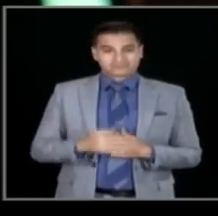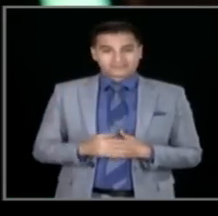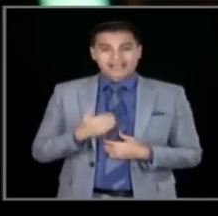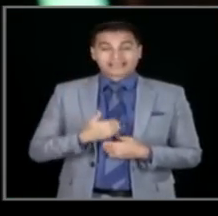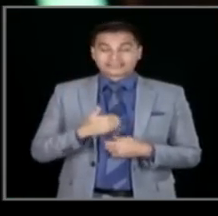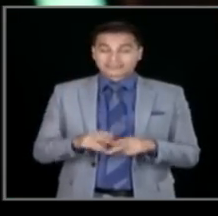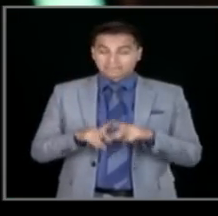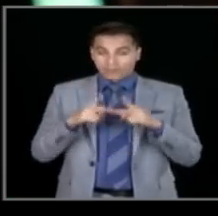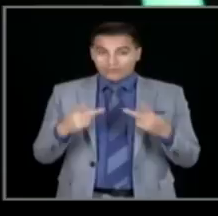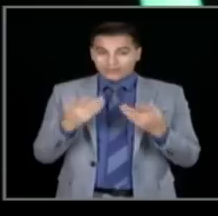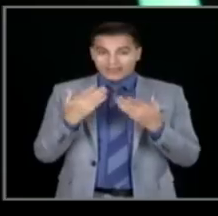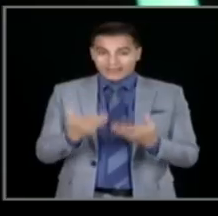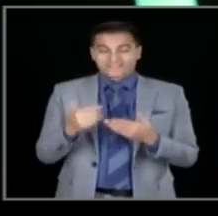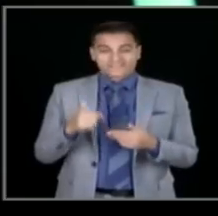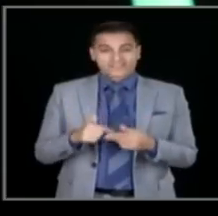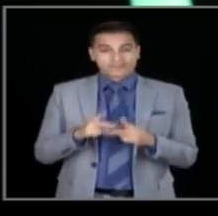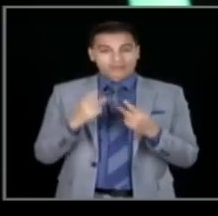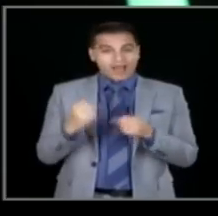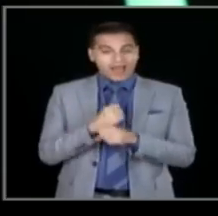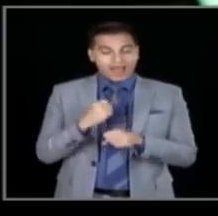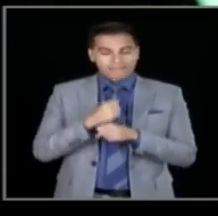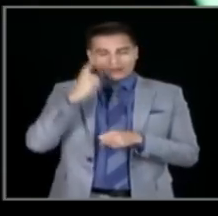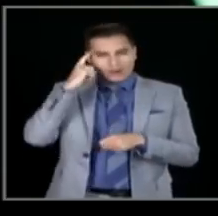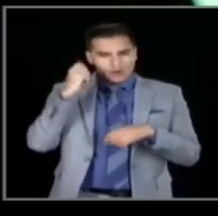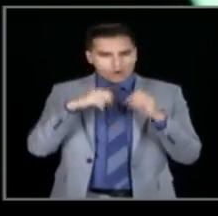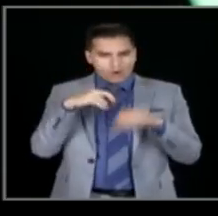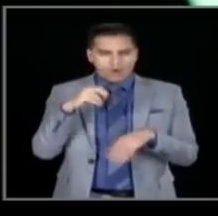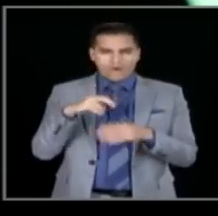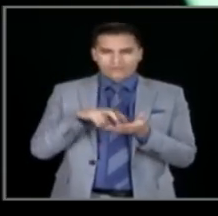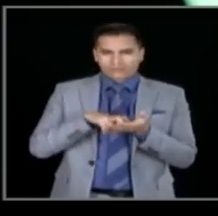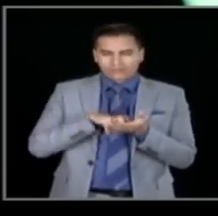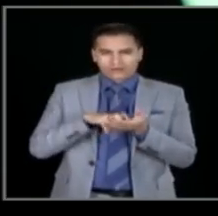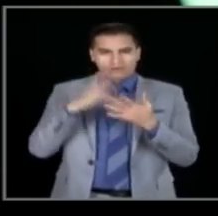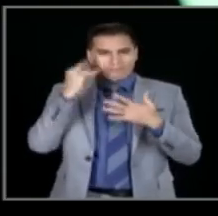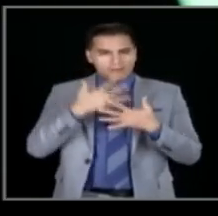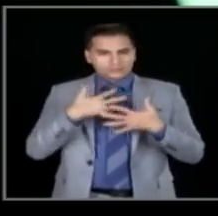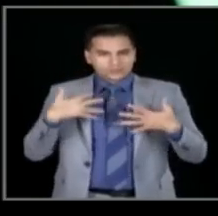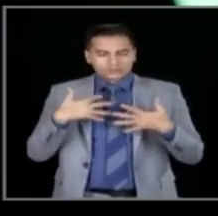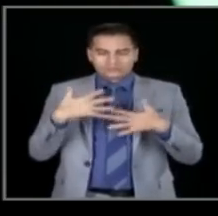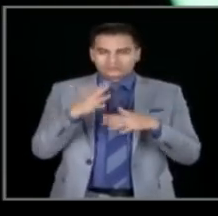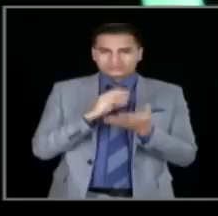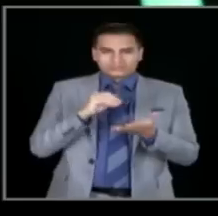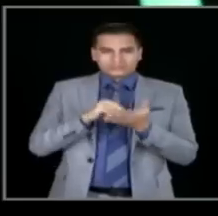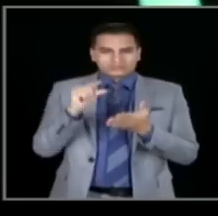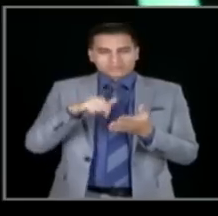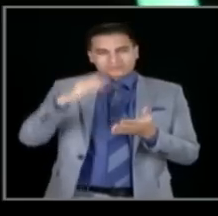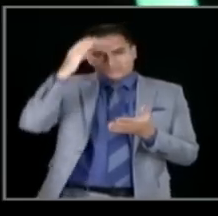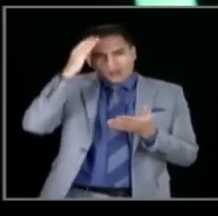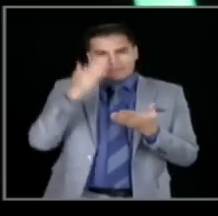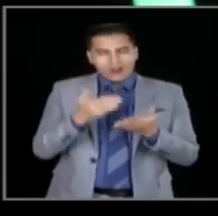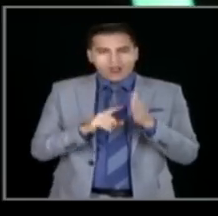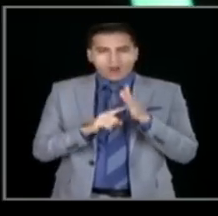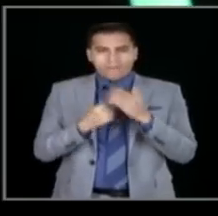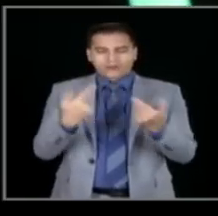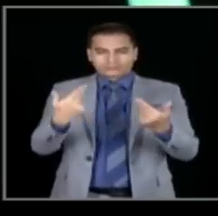احساس مختلف، في خوف على قلق على توتر، على ان انا مبسوطه ان اول مره اشارك في برنامج العباقره، اول مره اقعد